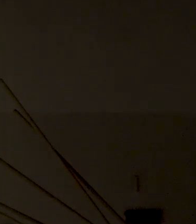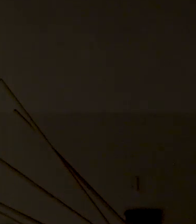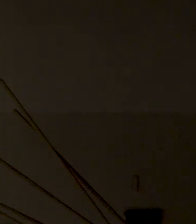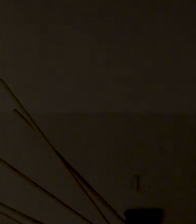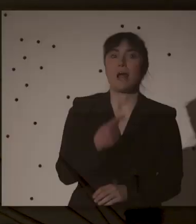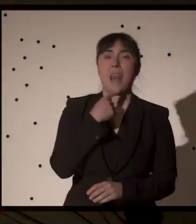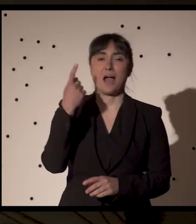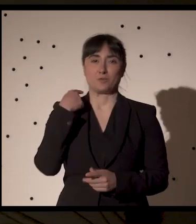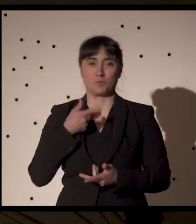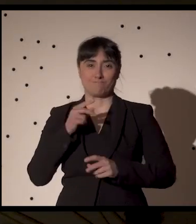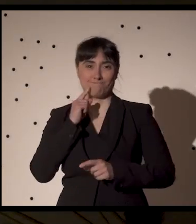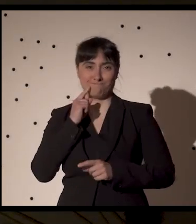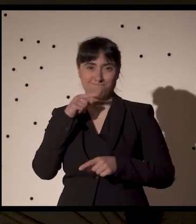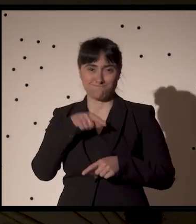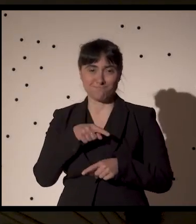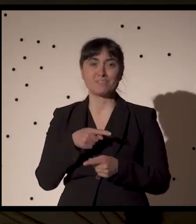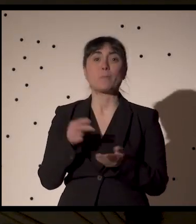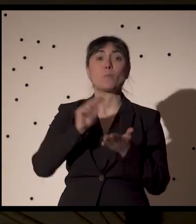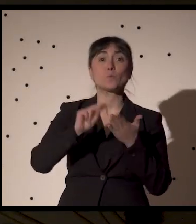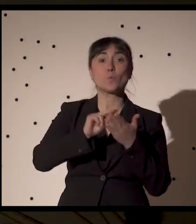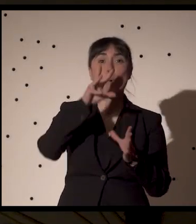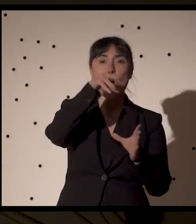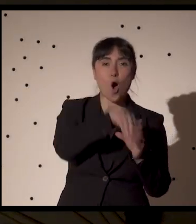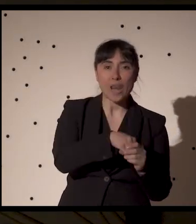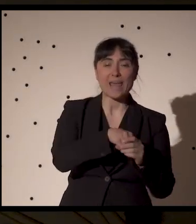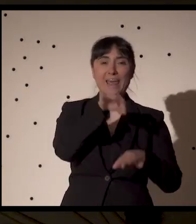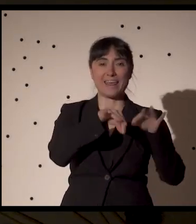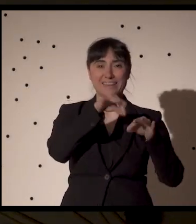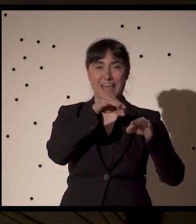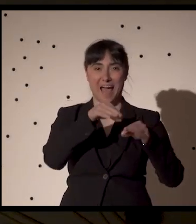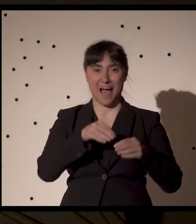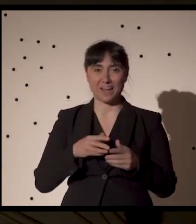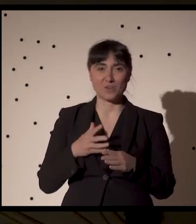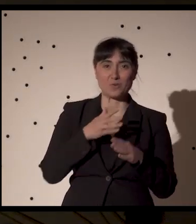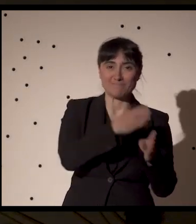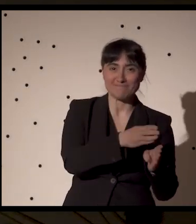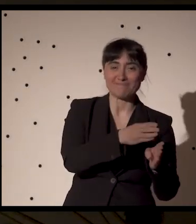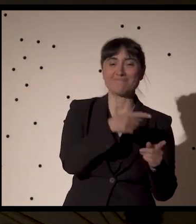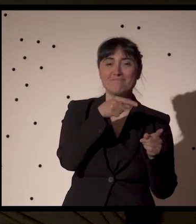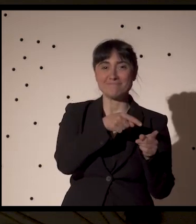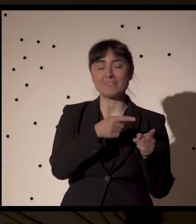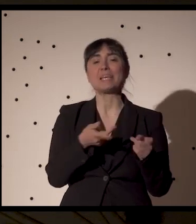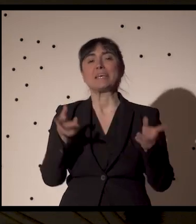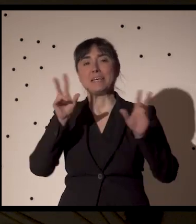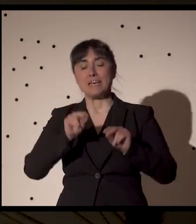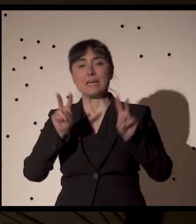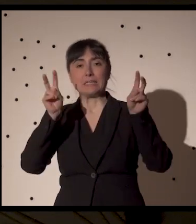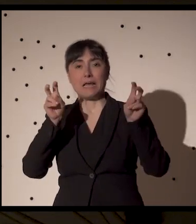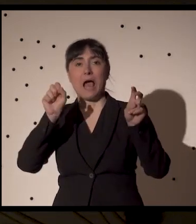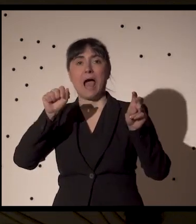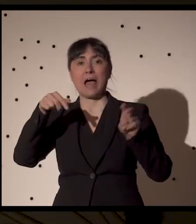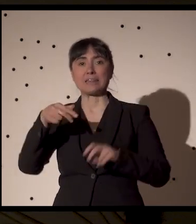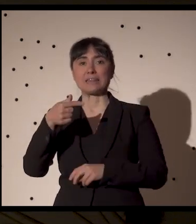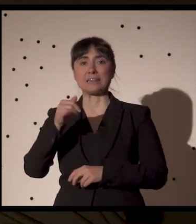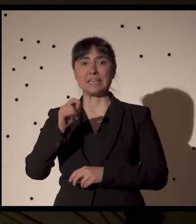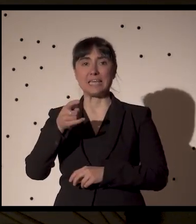Quest'anno oltre ai Sei personaggi in cerca di followers che è lo spettacolo per le scuole superiori sarà ripresa anche l'antigone e